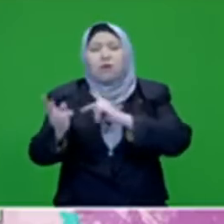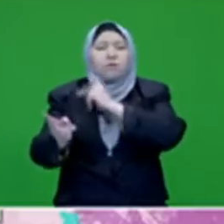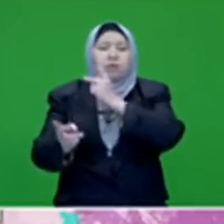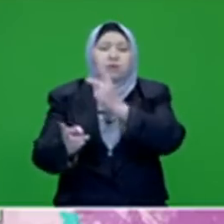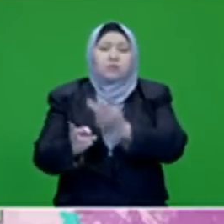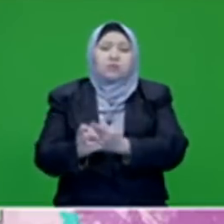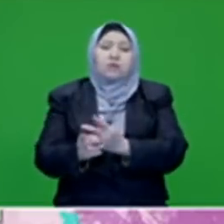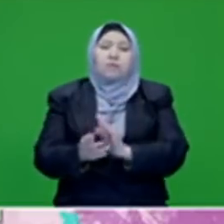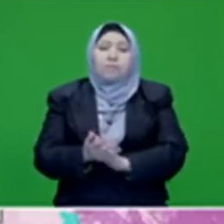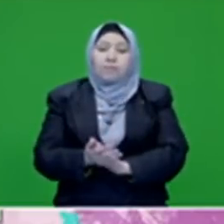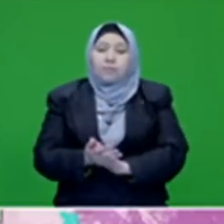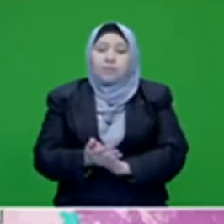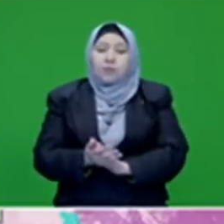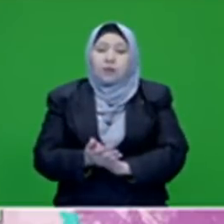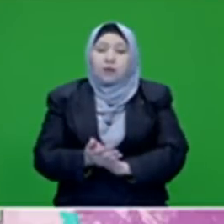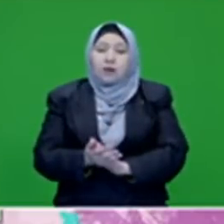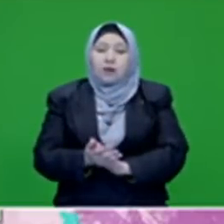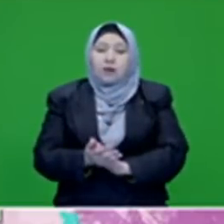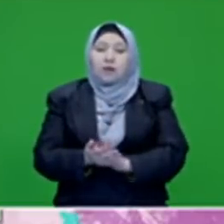الأحاديث